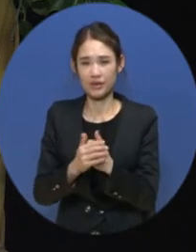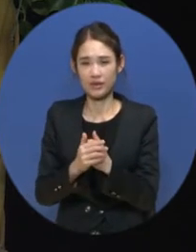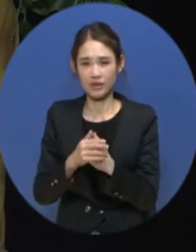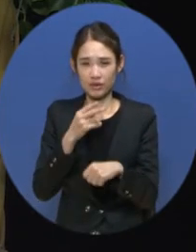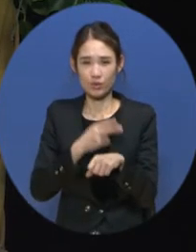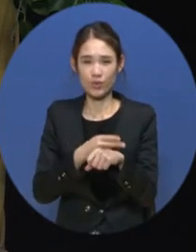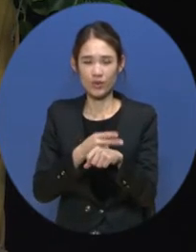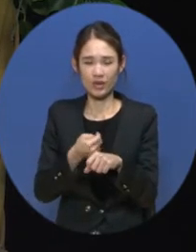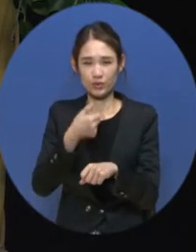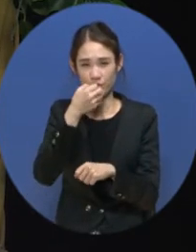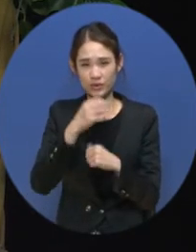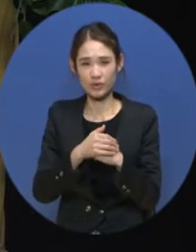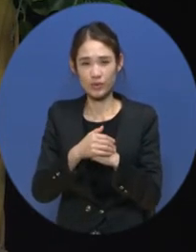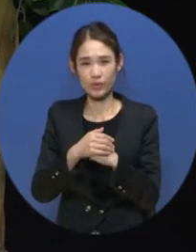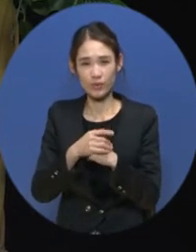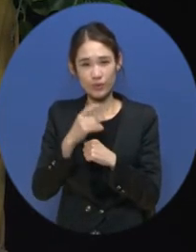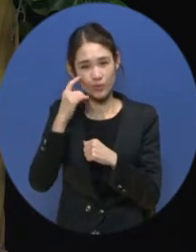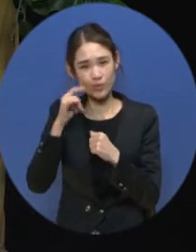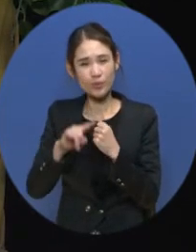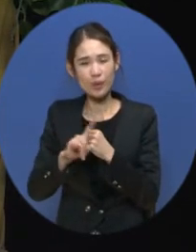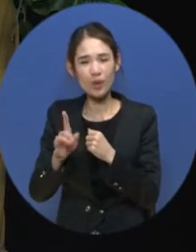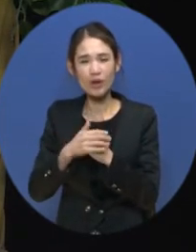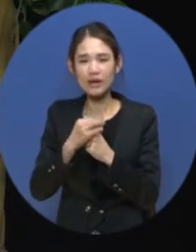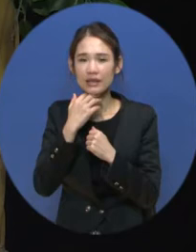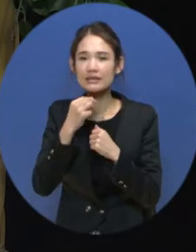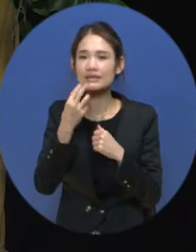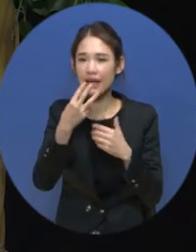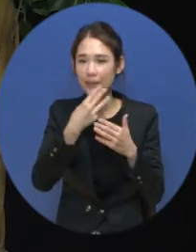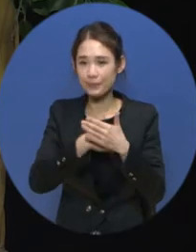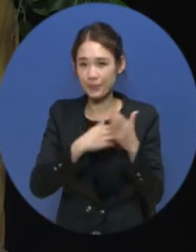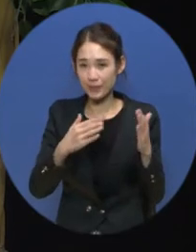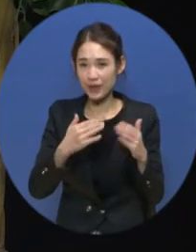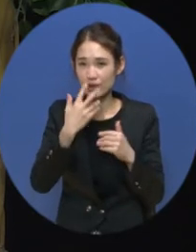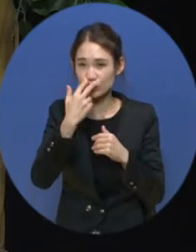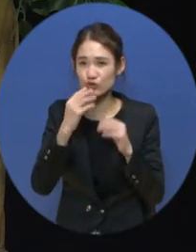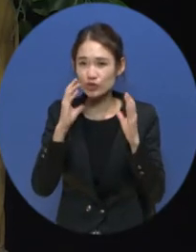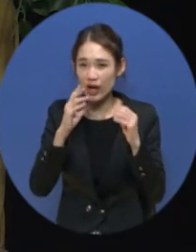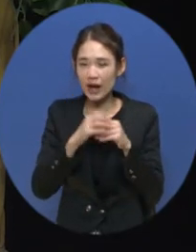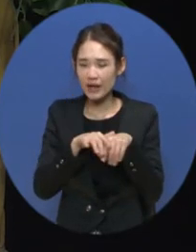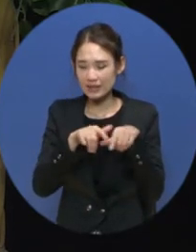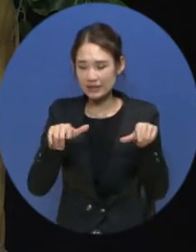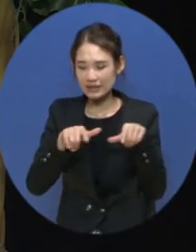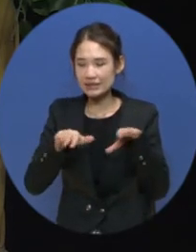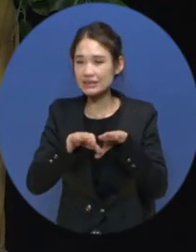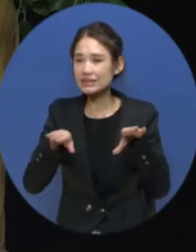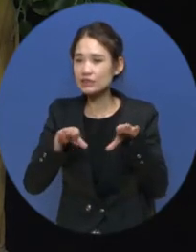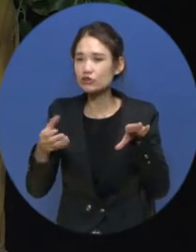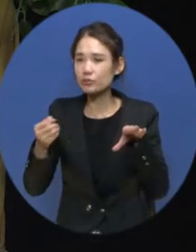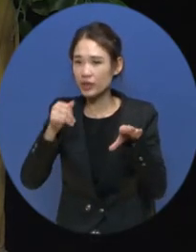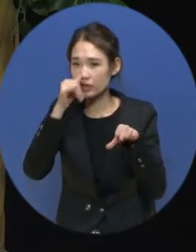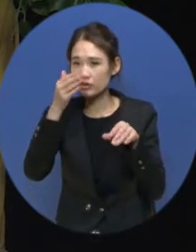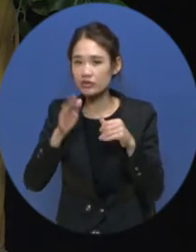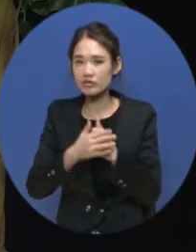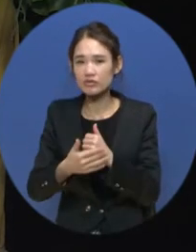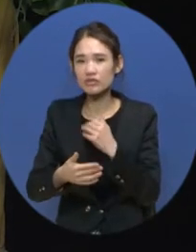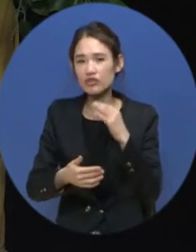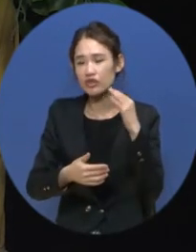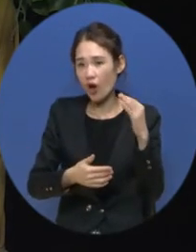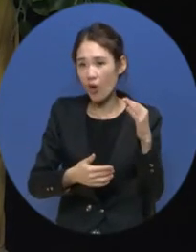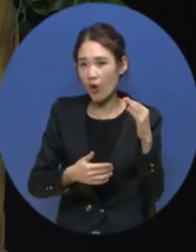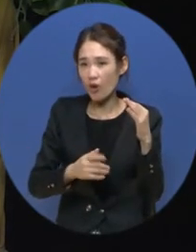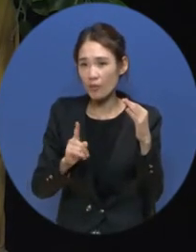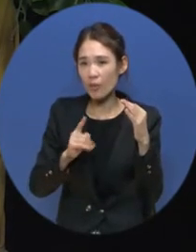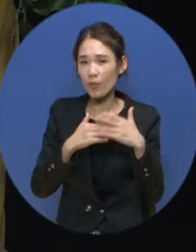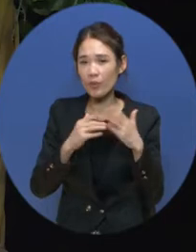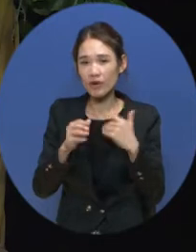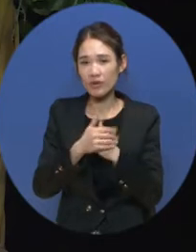좀 힘들겠죠. 네. 왜냐하면 3세 반, 유아 그러면 3세 반의 보편적인 기준을 맞추면 되는데 0세 반 같은 경우는